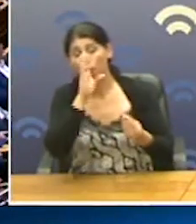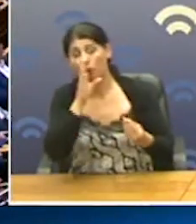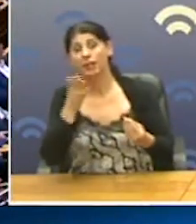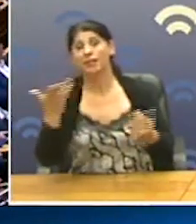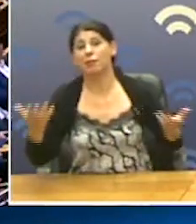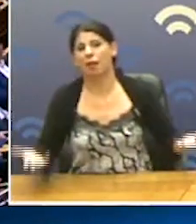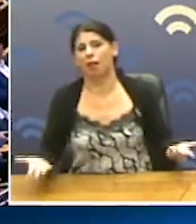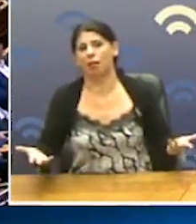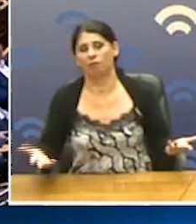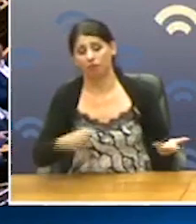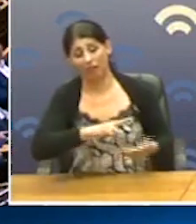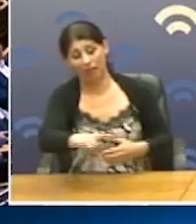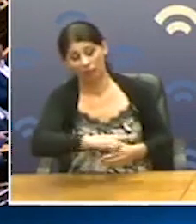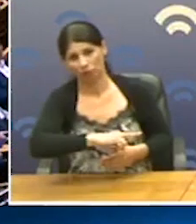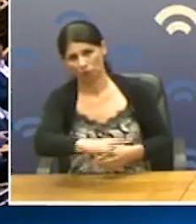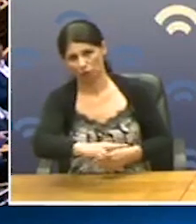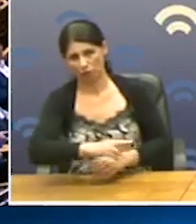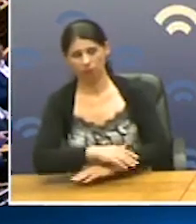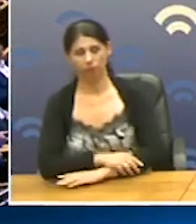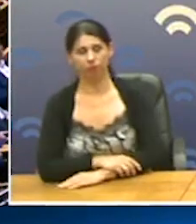πια! Και για τους δυο σας αυτό.